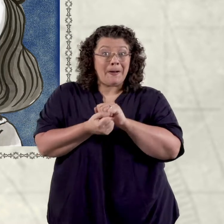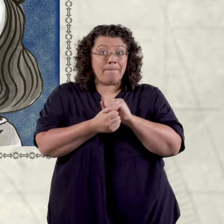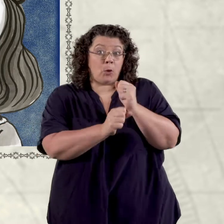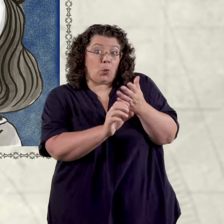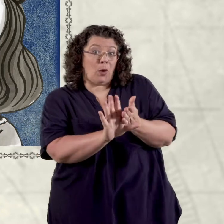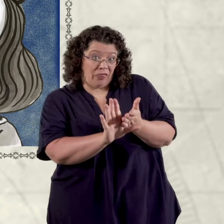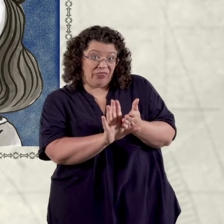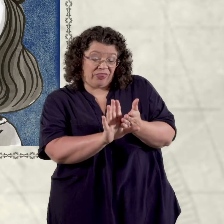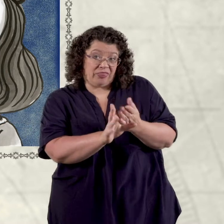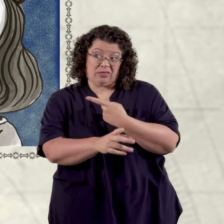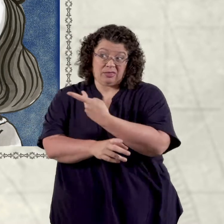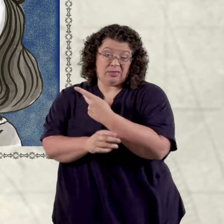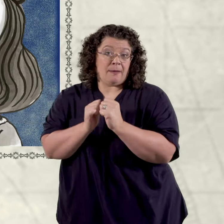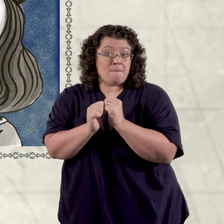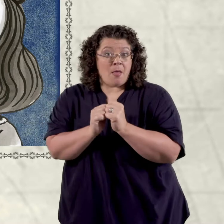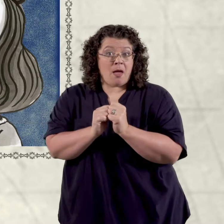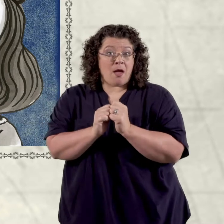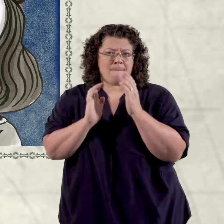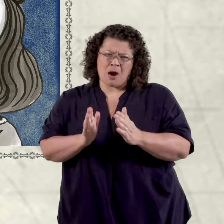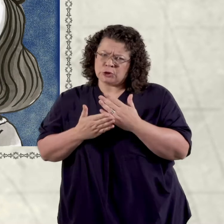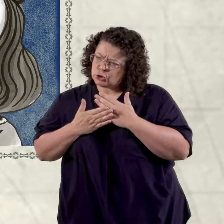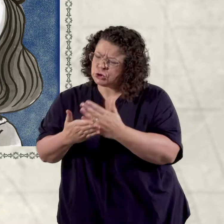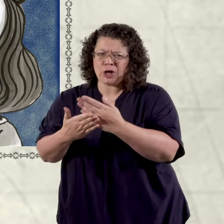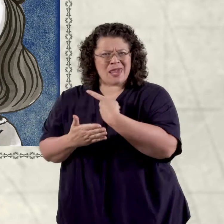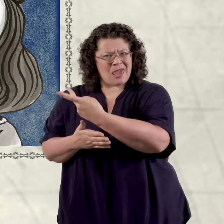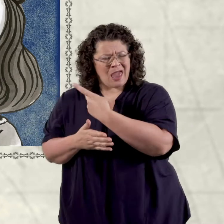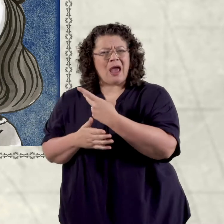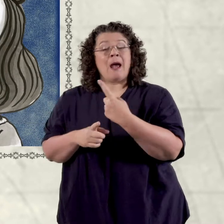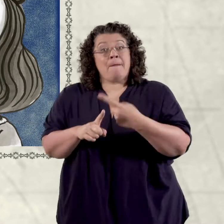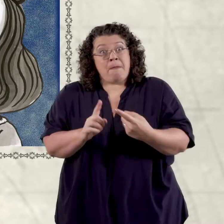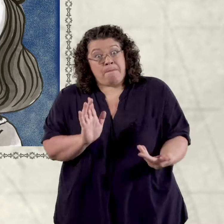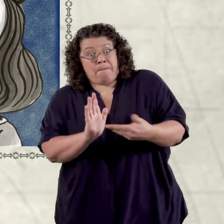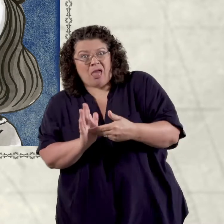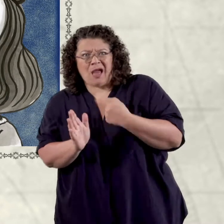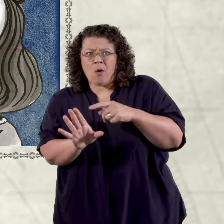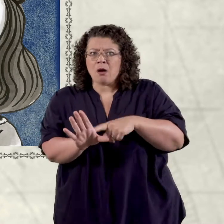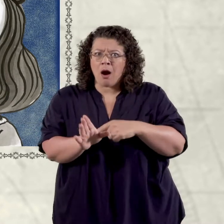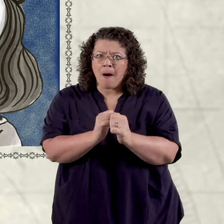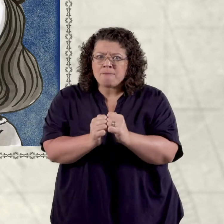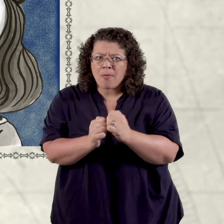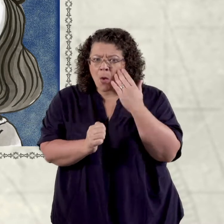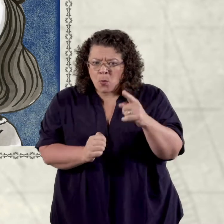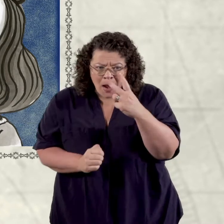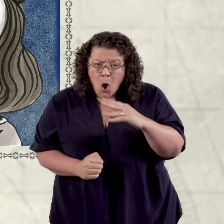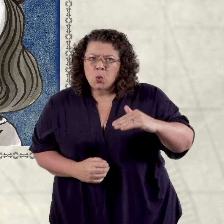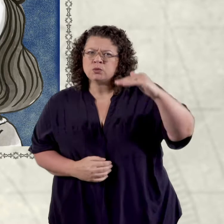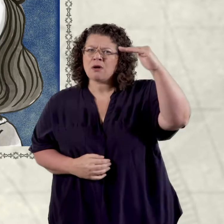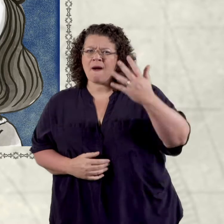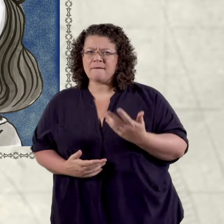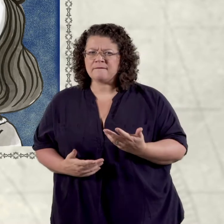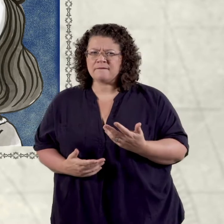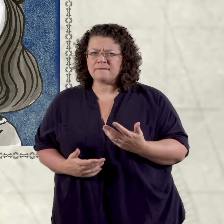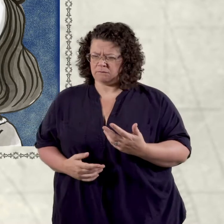ydy? Na, os oedden ni am adeiladu teyrnas gadarn yng Ngwynedd, mwyn ennill gweddill Cymru yn ôl dan Dywysogaeth